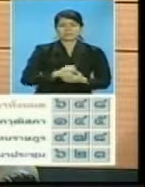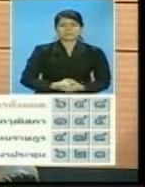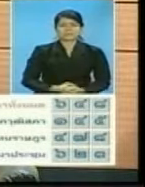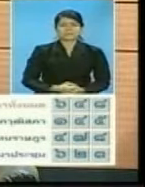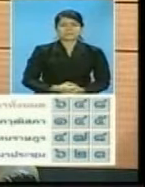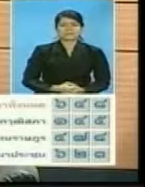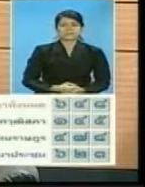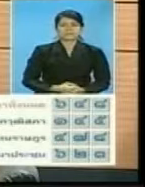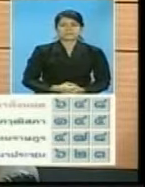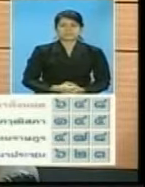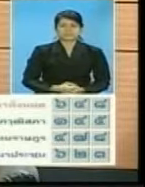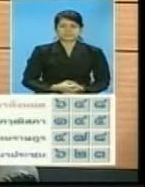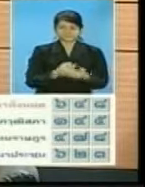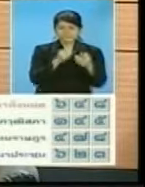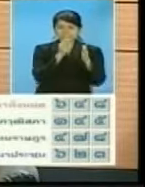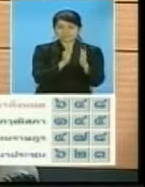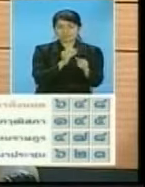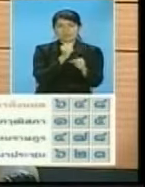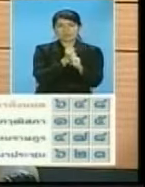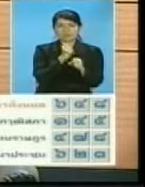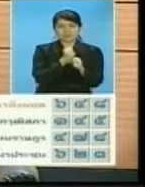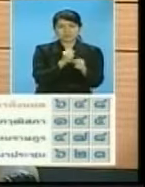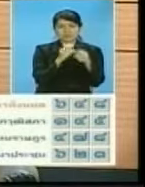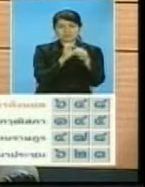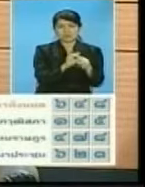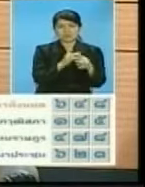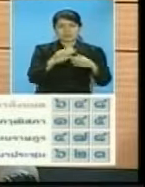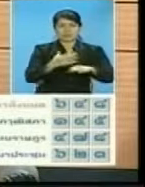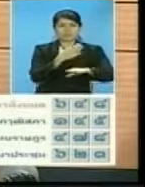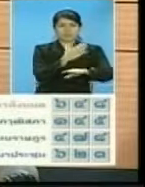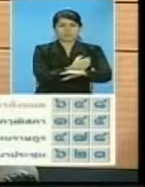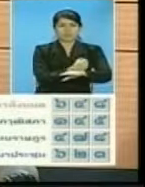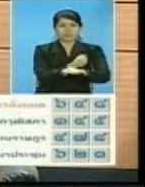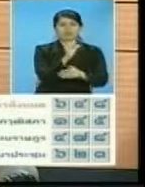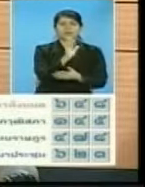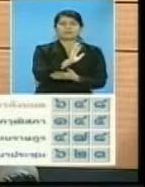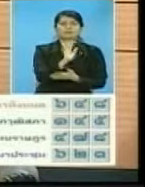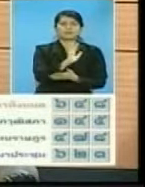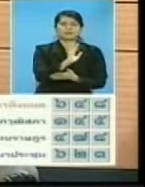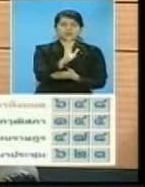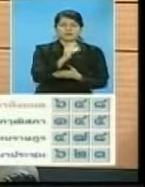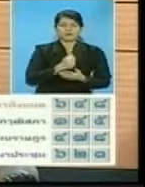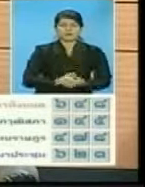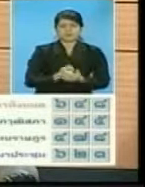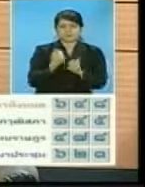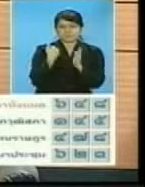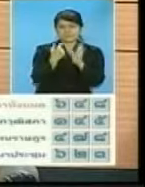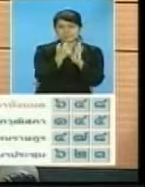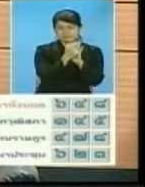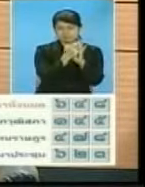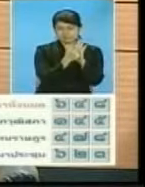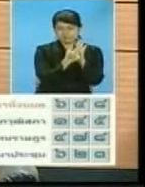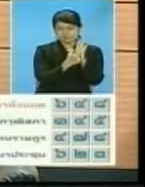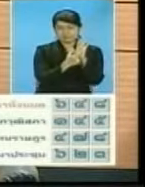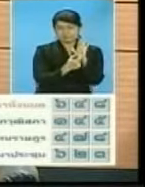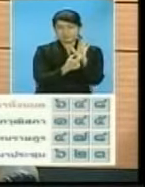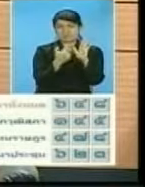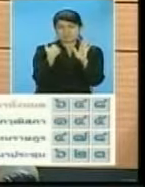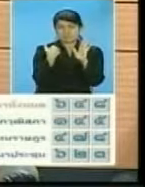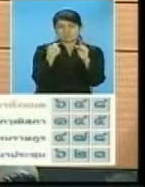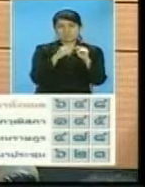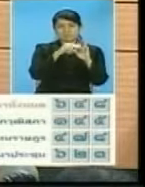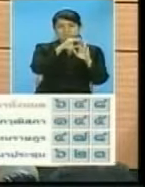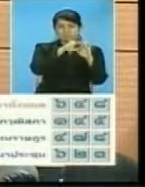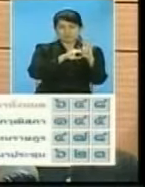หรือสมาชิกวุฒิสภาหรือข้าราชการการเมืองนะครับนี่คือส่วนที่ปรากฏอยู่ในฉบับร่